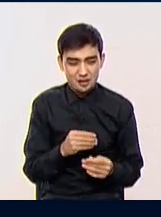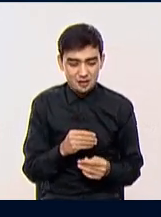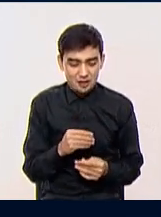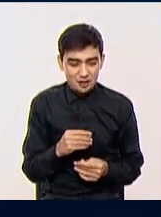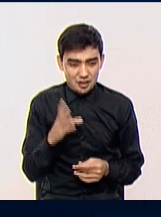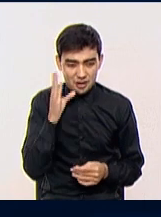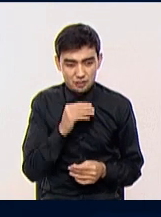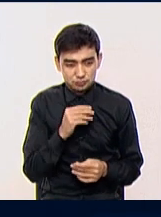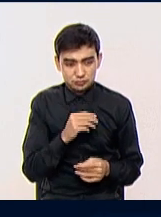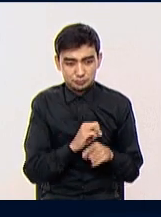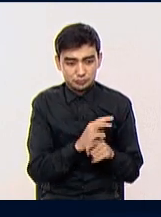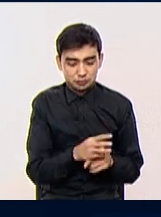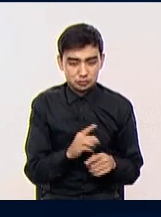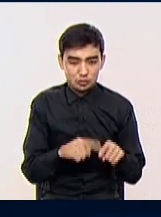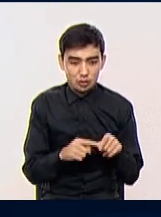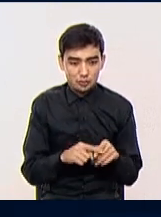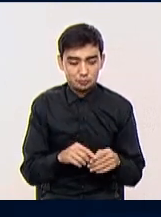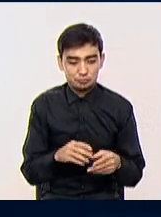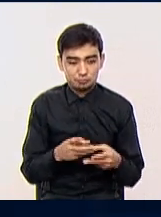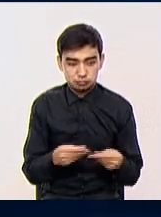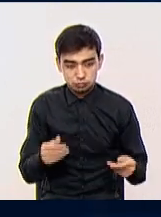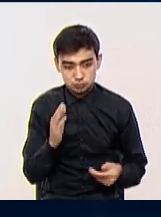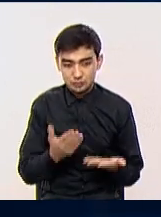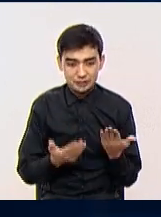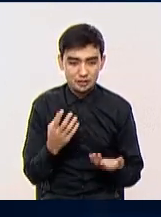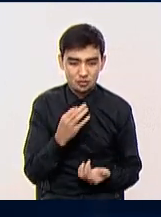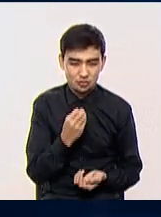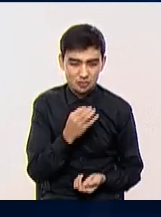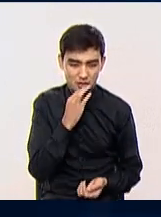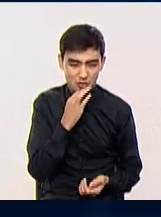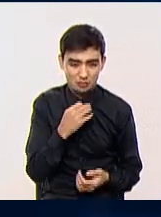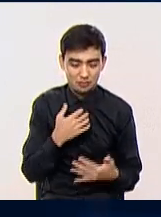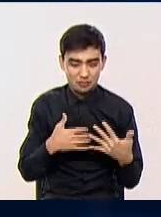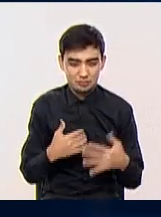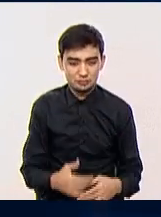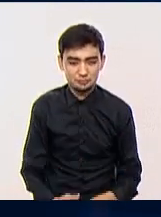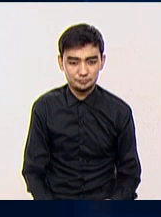Можно сказать, что коронавирус отступает или все еще рано расслабляться?